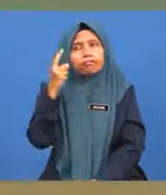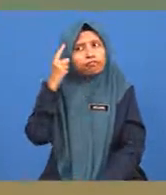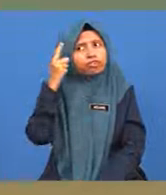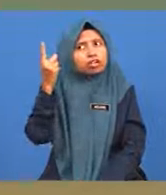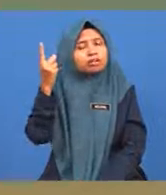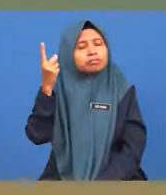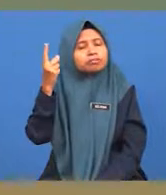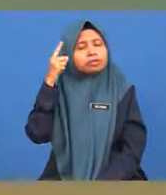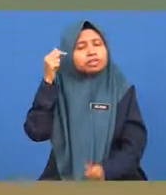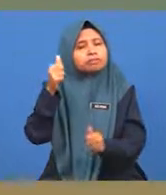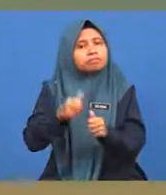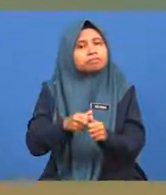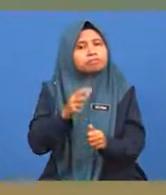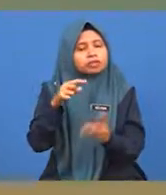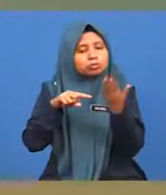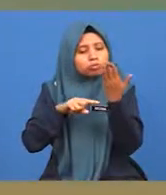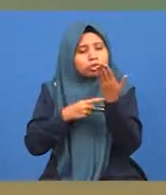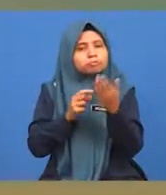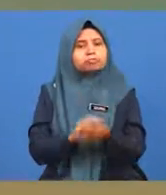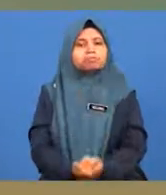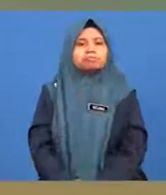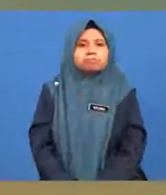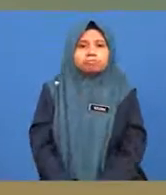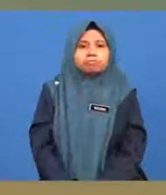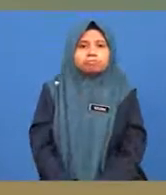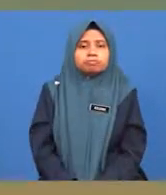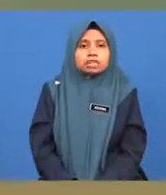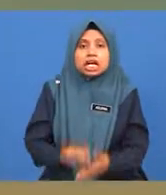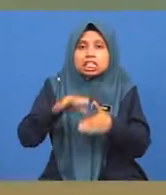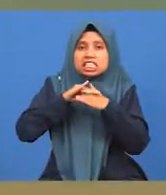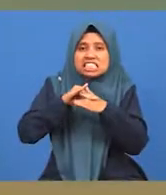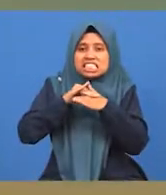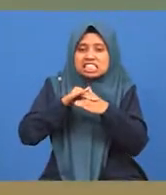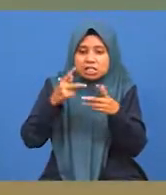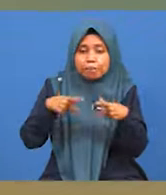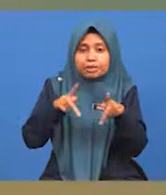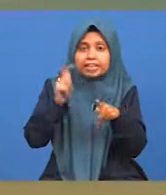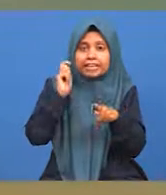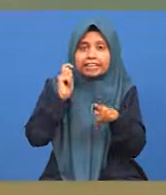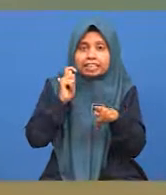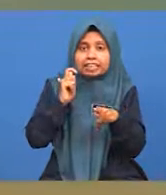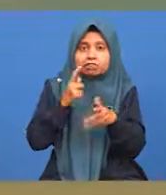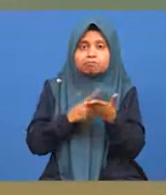Fikirkan, murid-murid. Ingat semula isi-isi penting tadi.